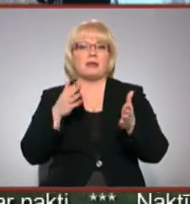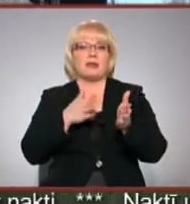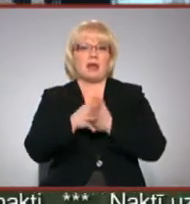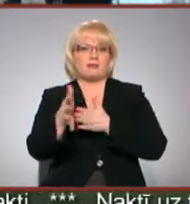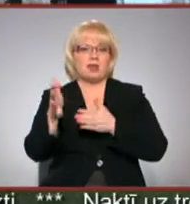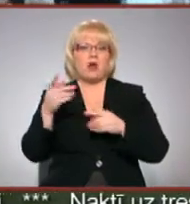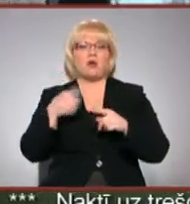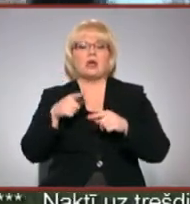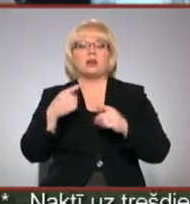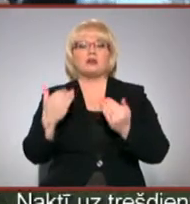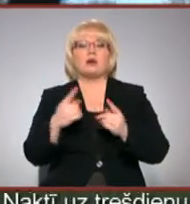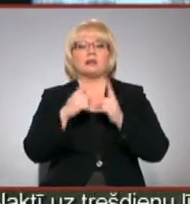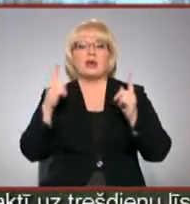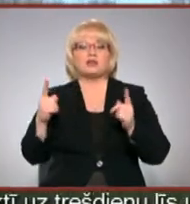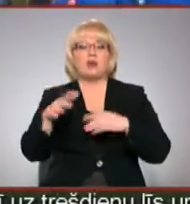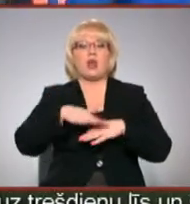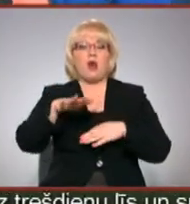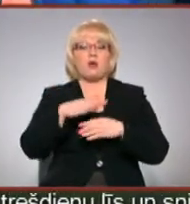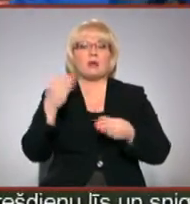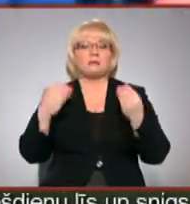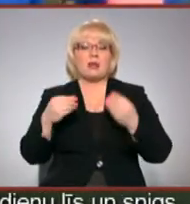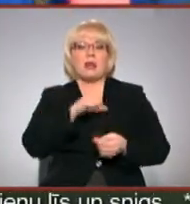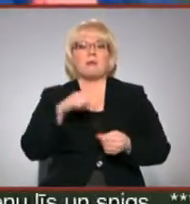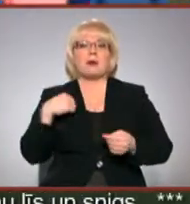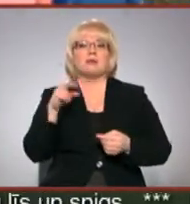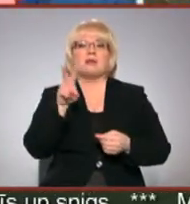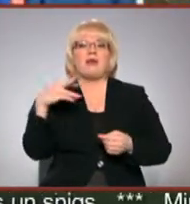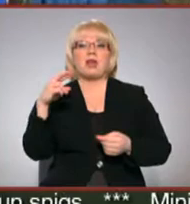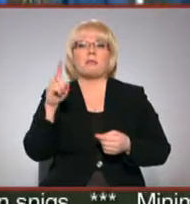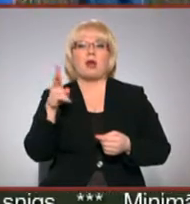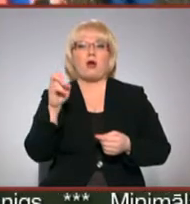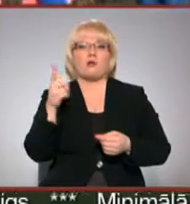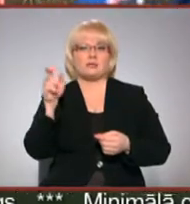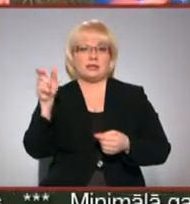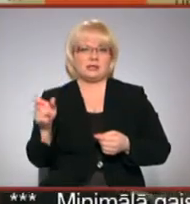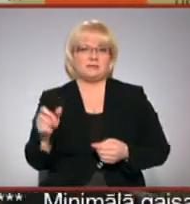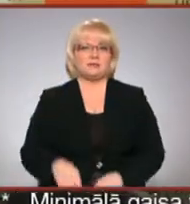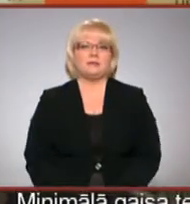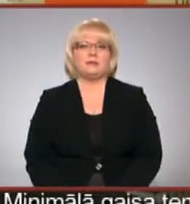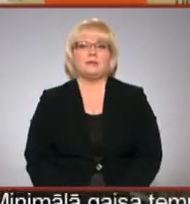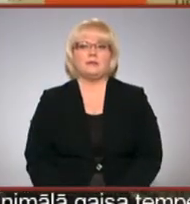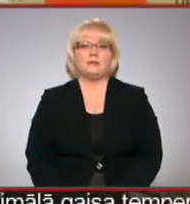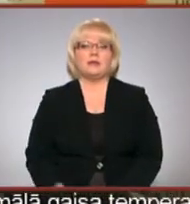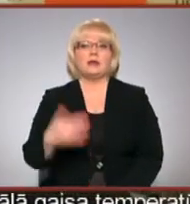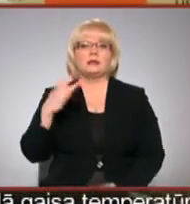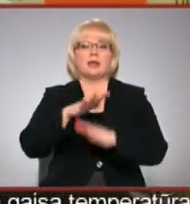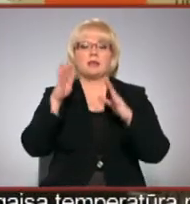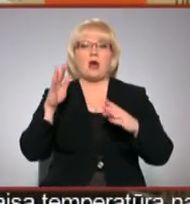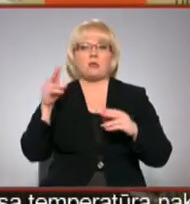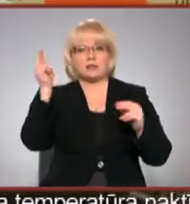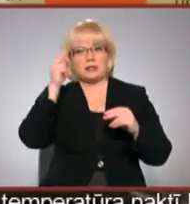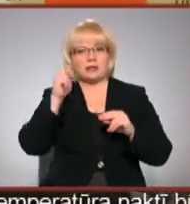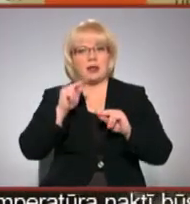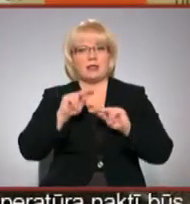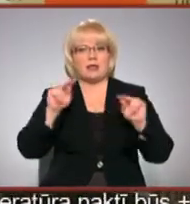Iespējams, šosezonu laukumā dosies arī pats kluba vadītājs Māris Verpakovskis. Cik daudz viņš trenēsies? Pagādām